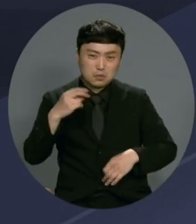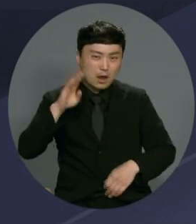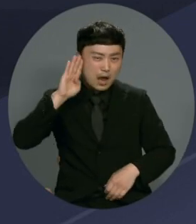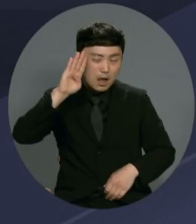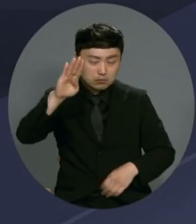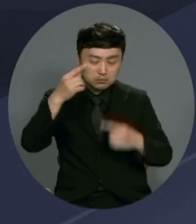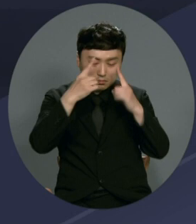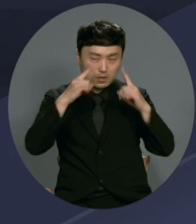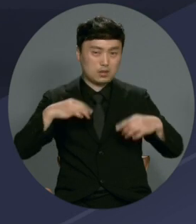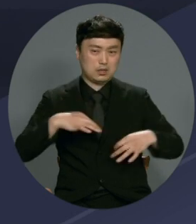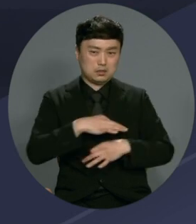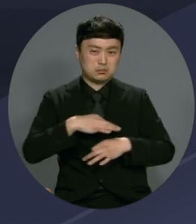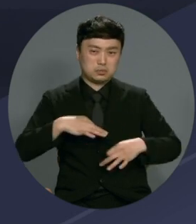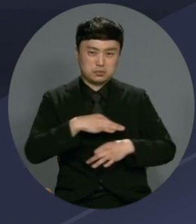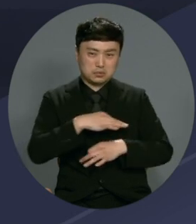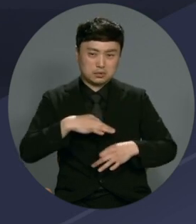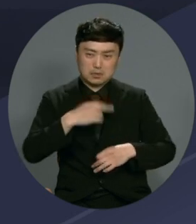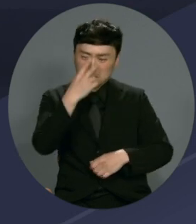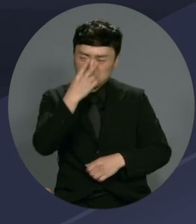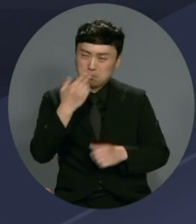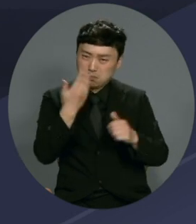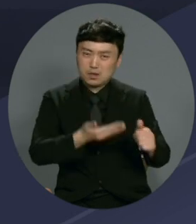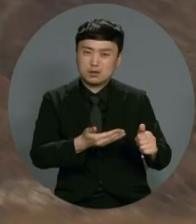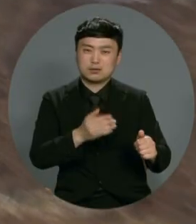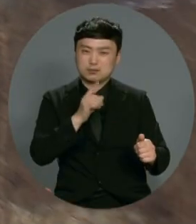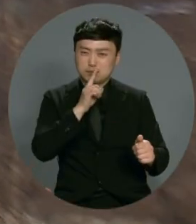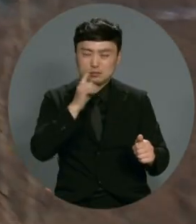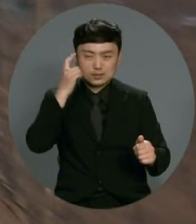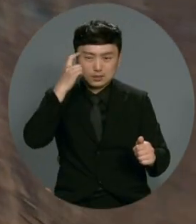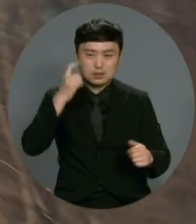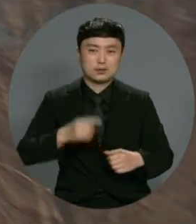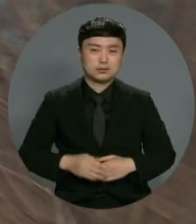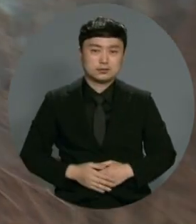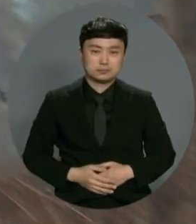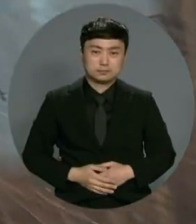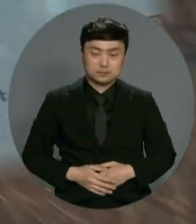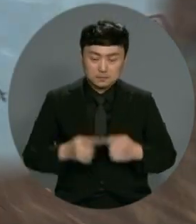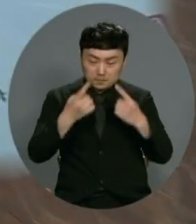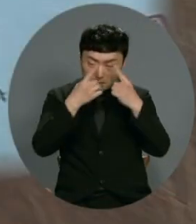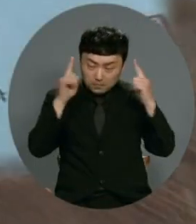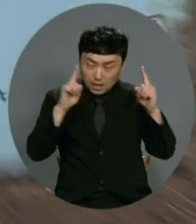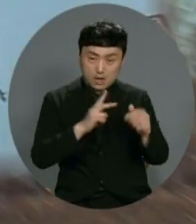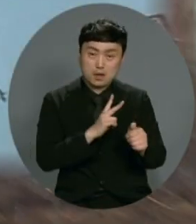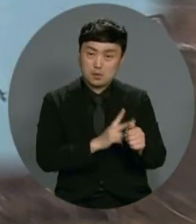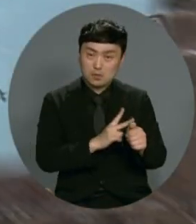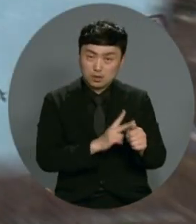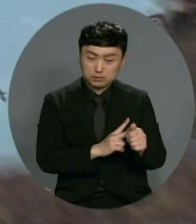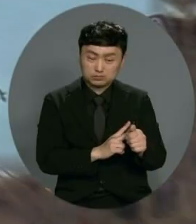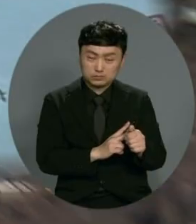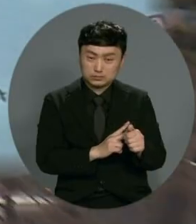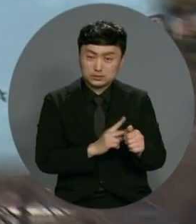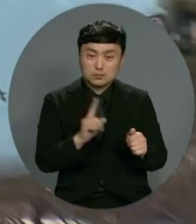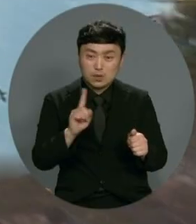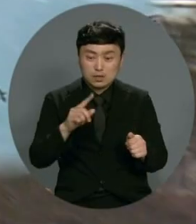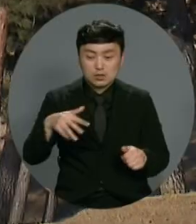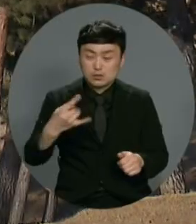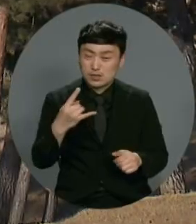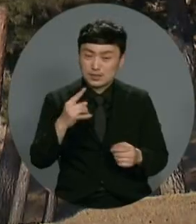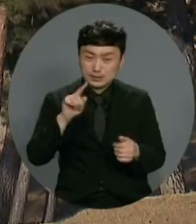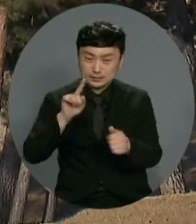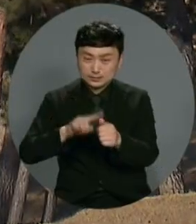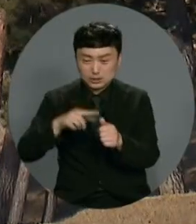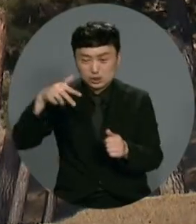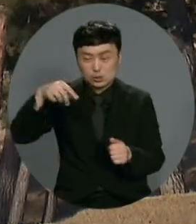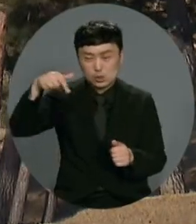사람들에게 용기를 주는 처분이라고 생각을 하죠 동양대 교수협의회 측은 최전 총장이 검찰의